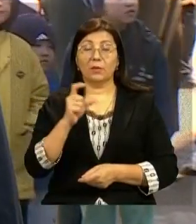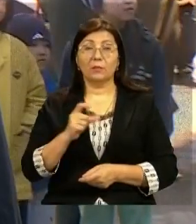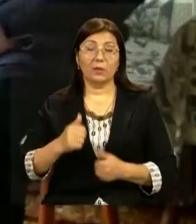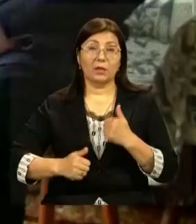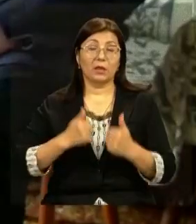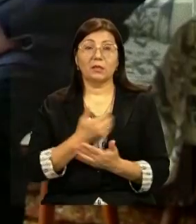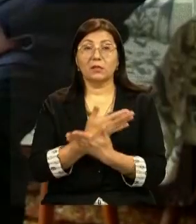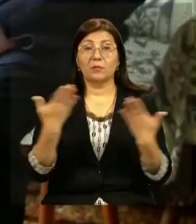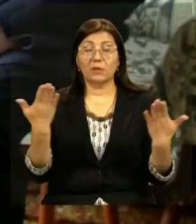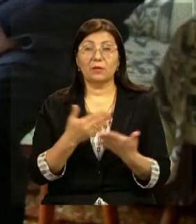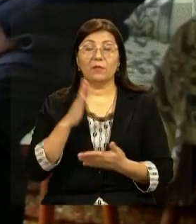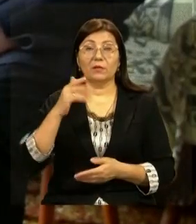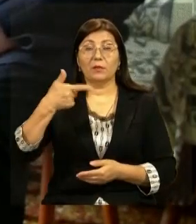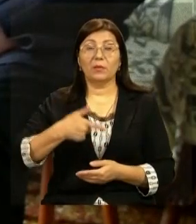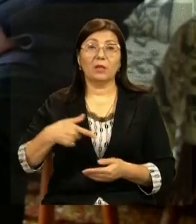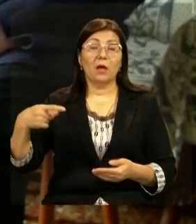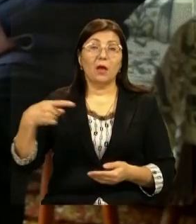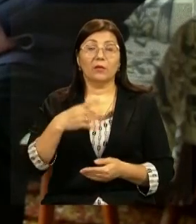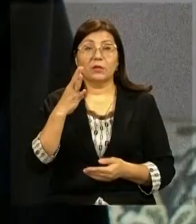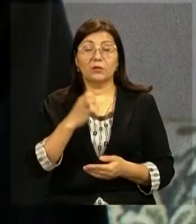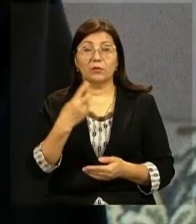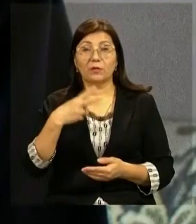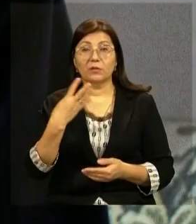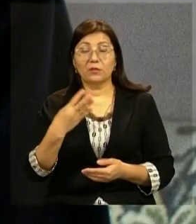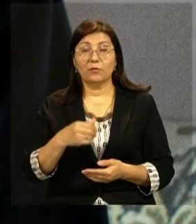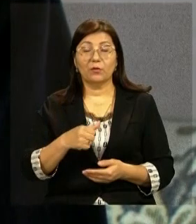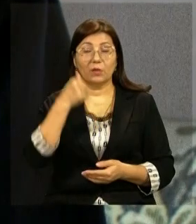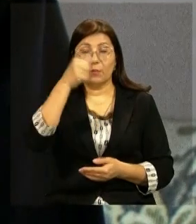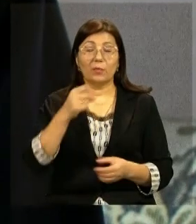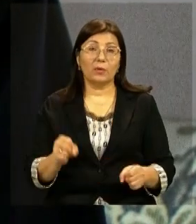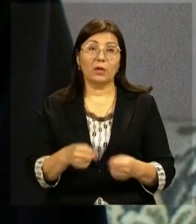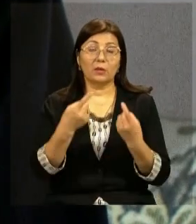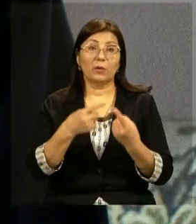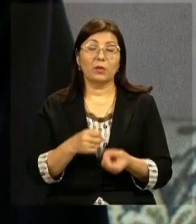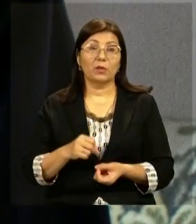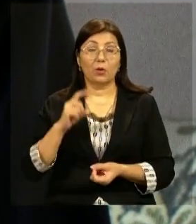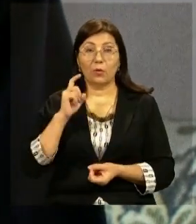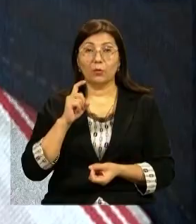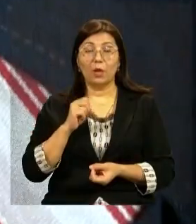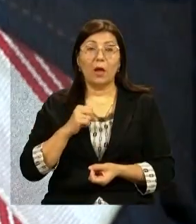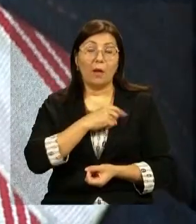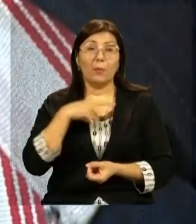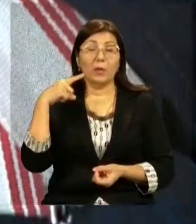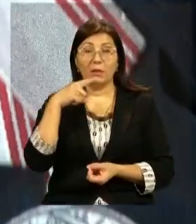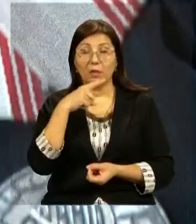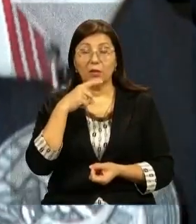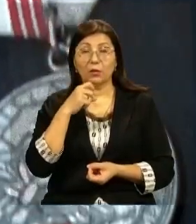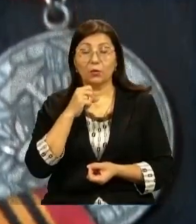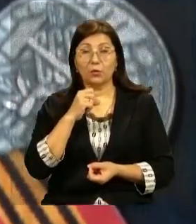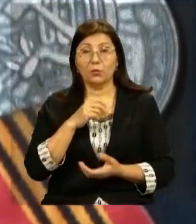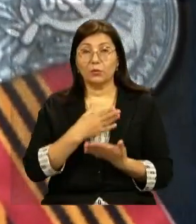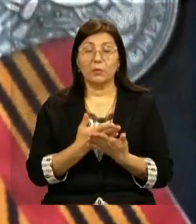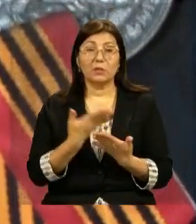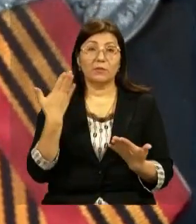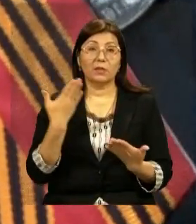гордятся вами. Василий Грецкий родился в 1924 году в ныне упраздненной Полоцкой области Республики Беларусь в деревне Жабино.